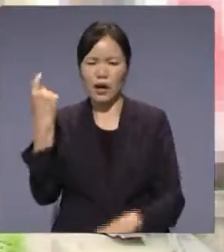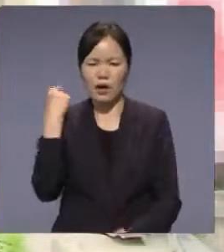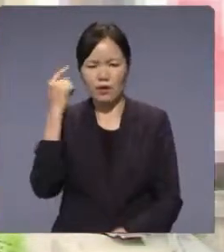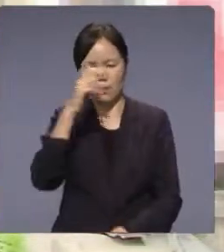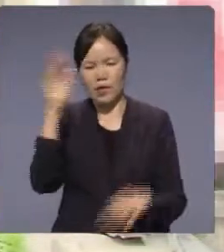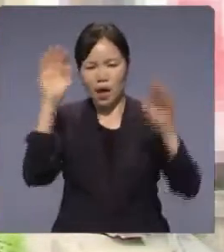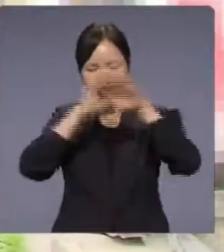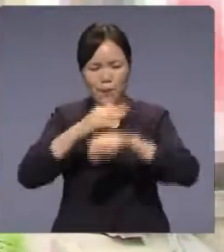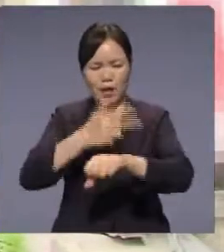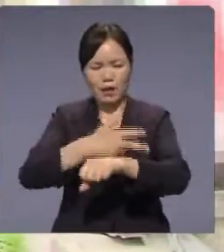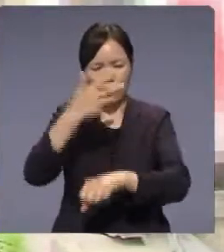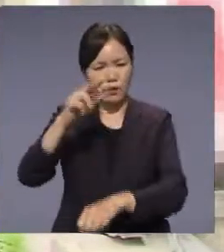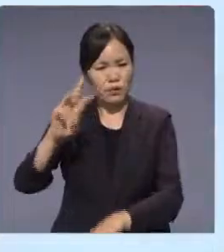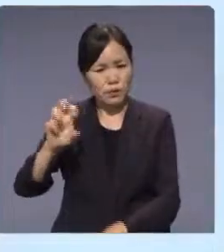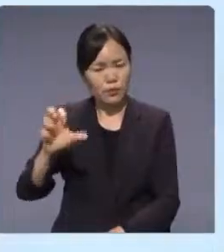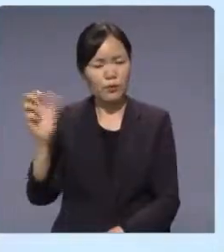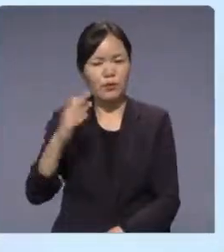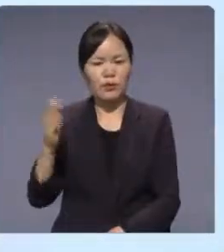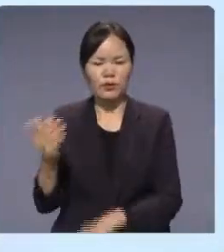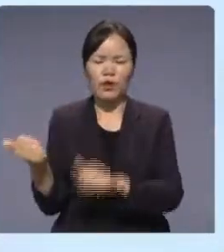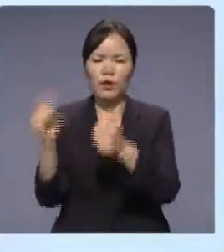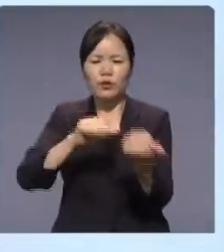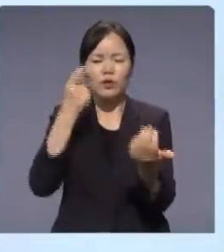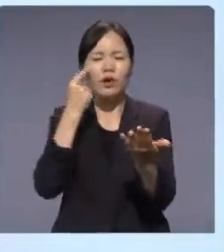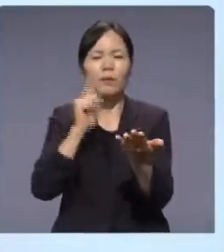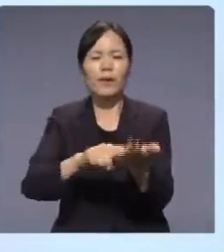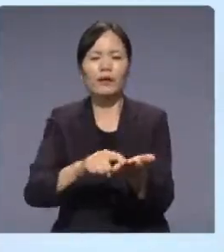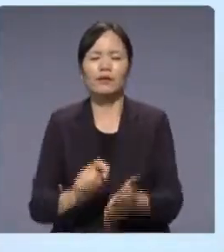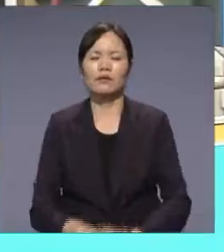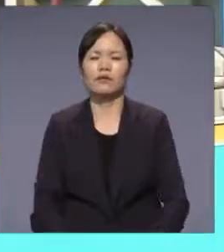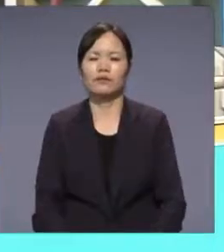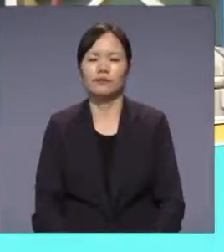7시 35분쯤 고시텔에서 숨진 채 발견됐습니다.